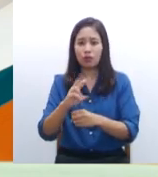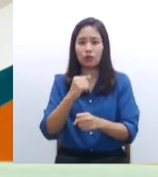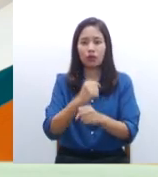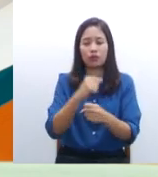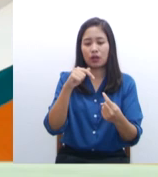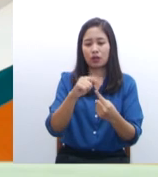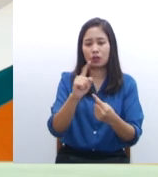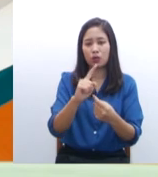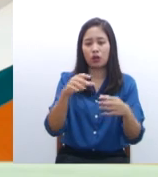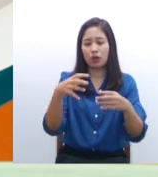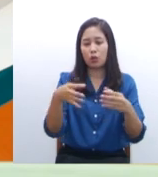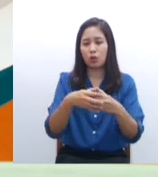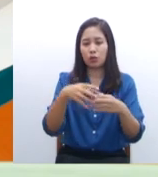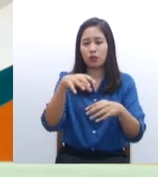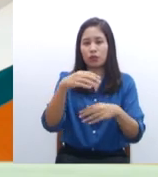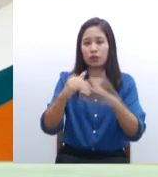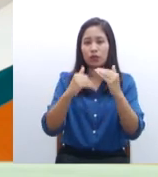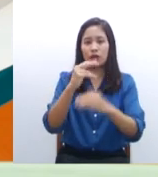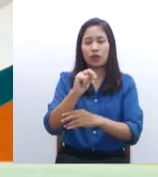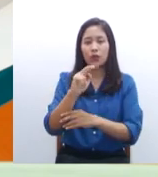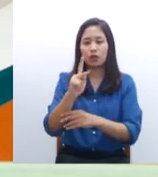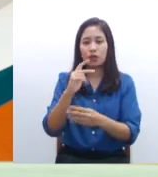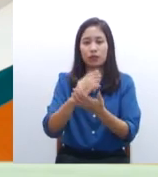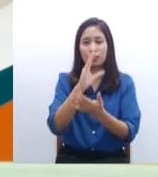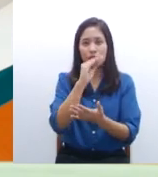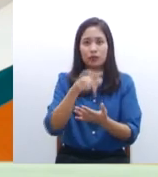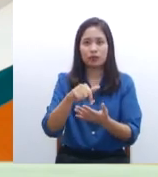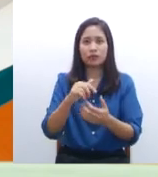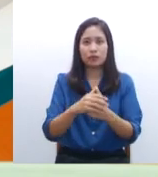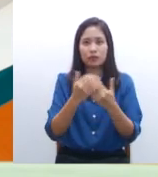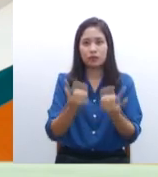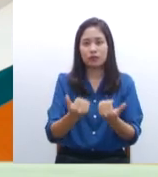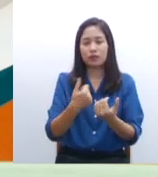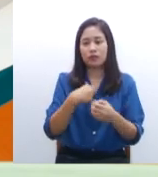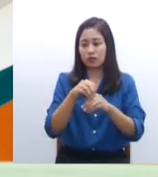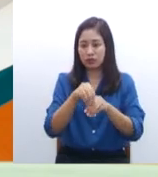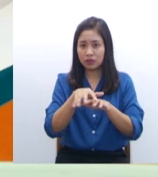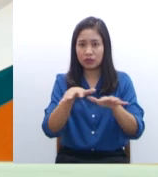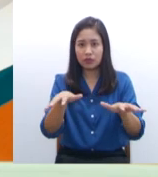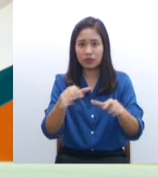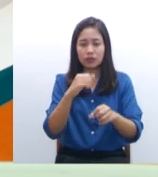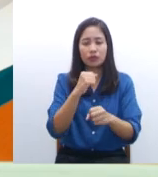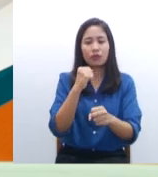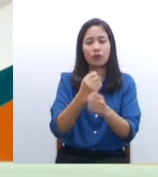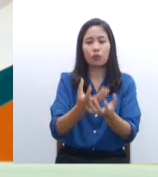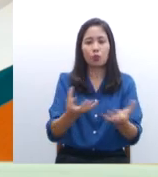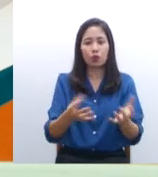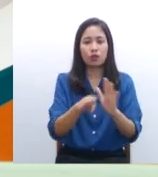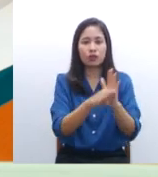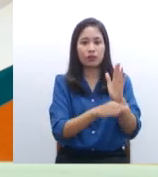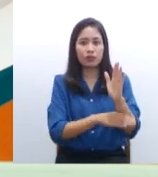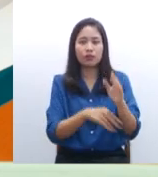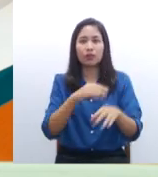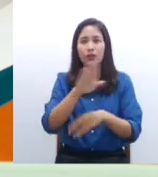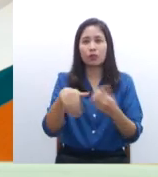พัฒนานวัตกรรมการจัดการศึกษานะครับซึ่งมาในครั้งนี้เราจะได้มาประกาศผลการประเมินให้ทุกท่านทราบโดยพร้อมเพรียงกันนะ